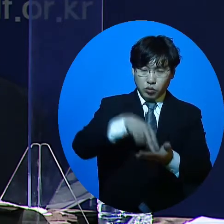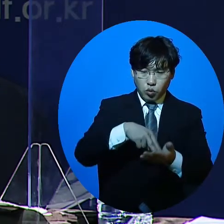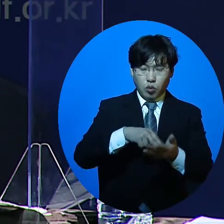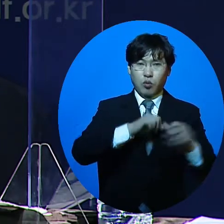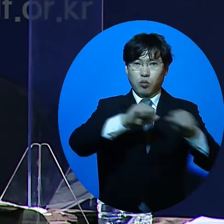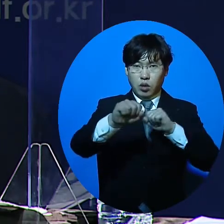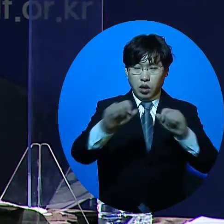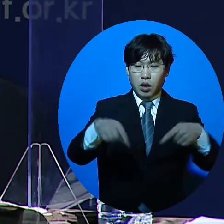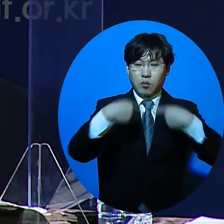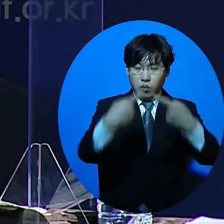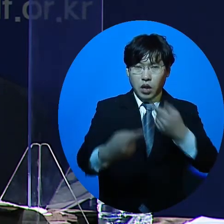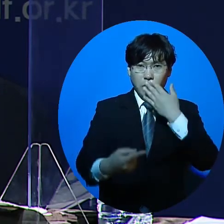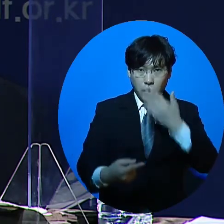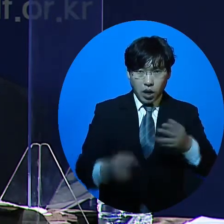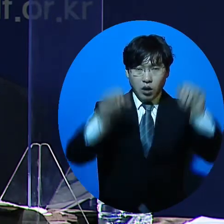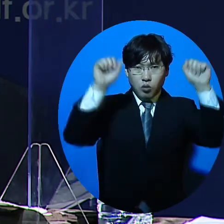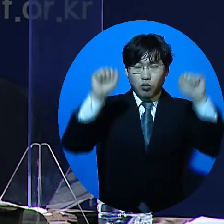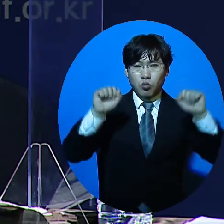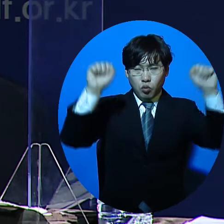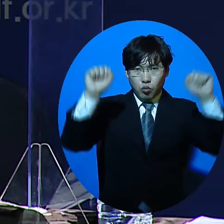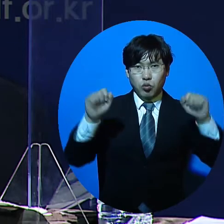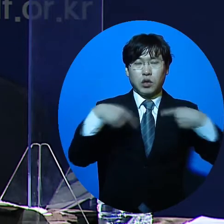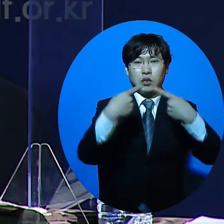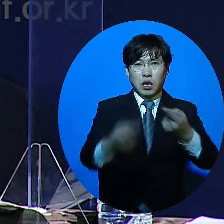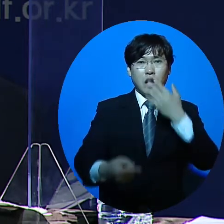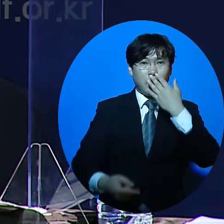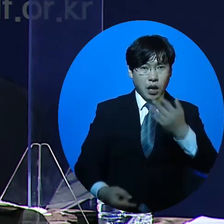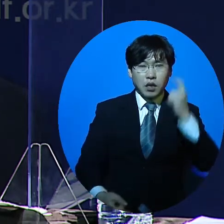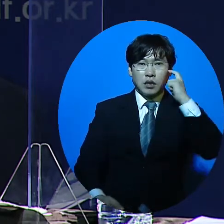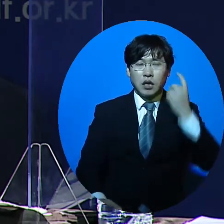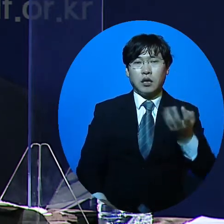수 있구나 라고 해서 체육